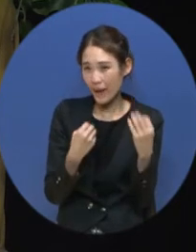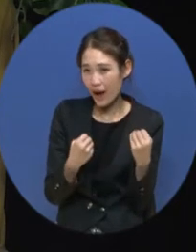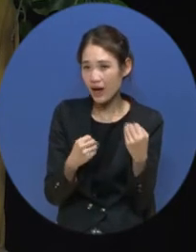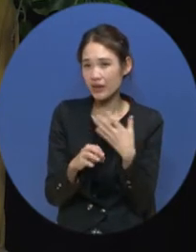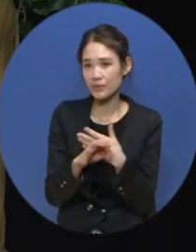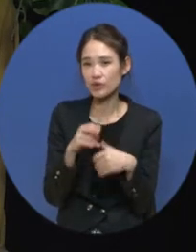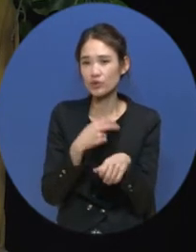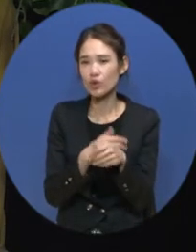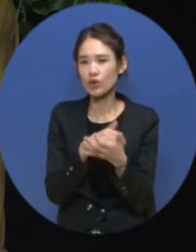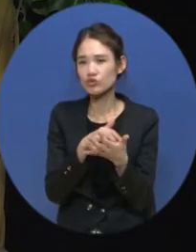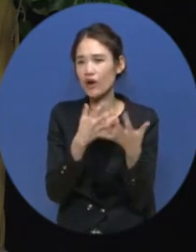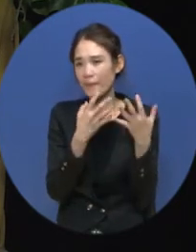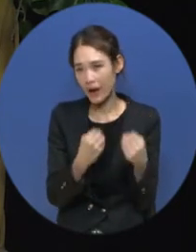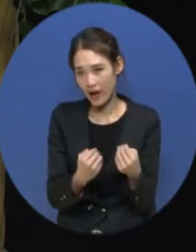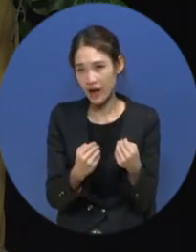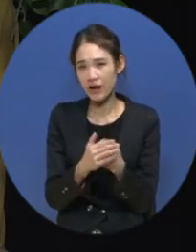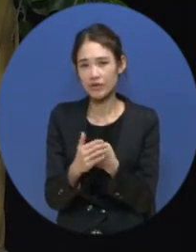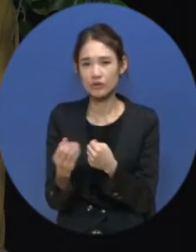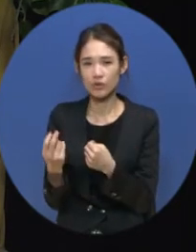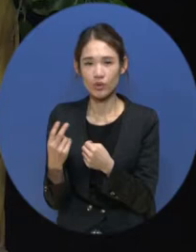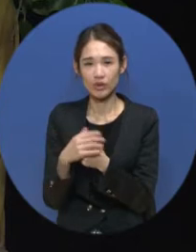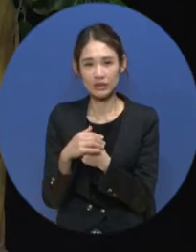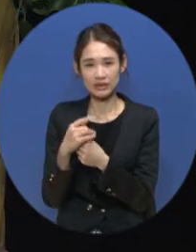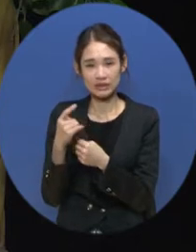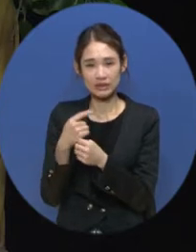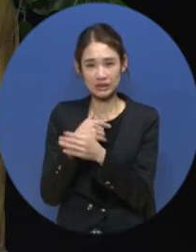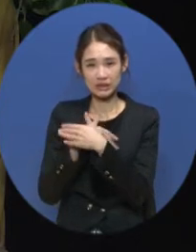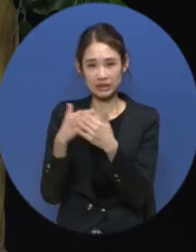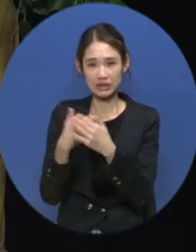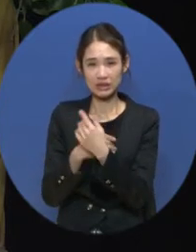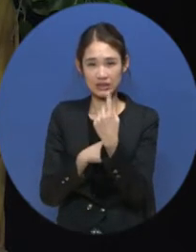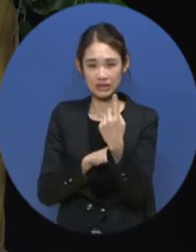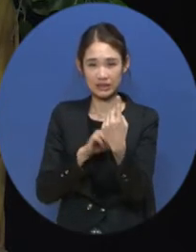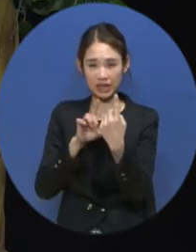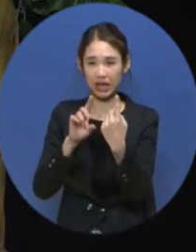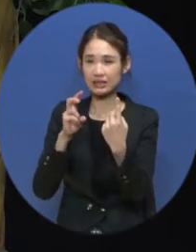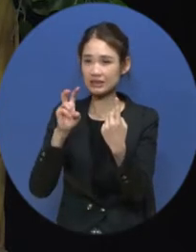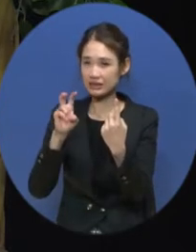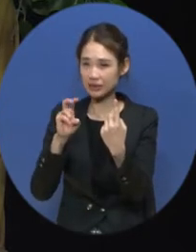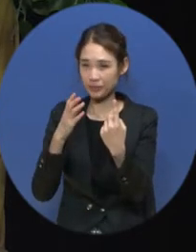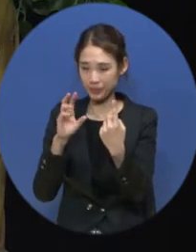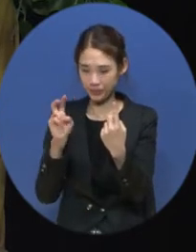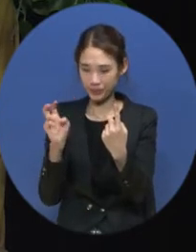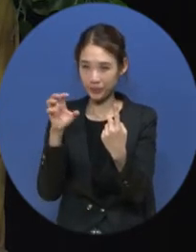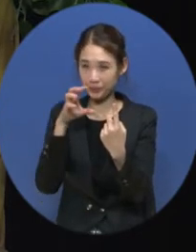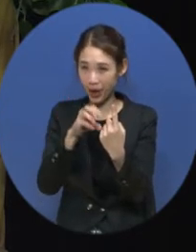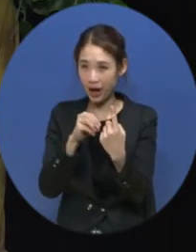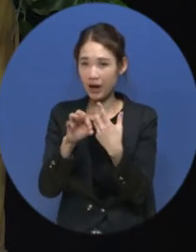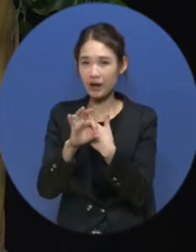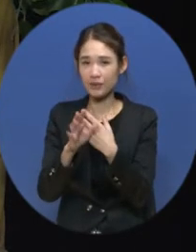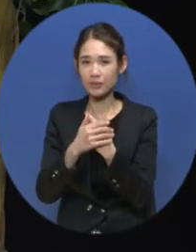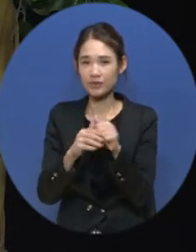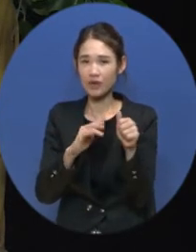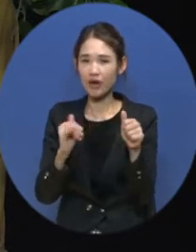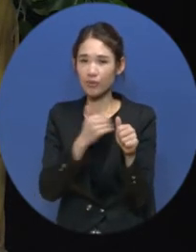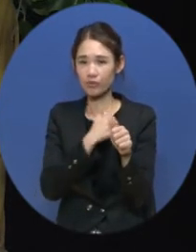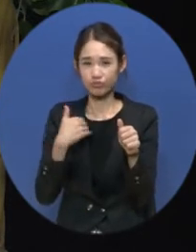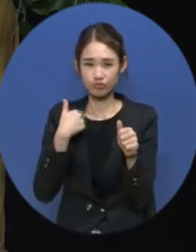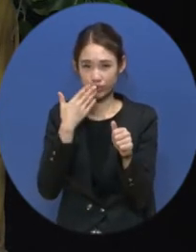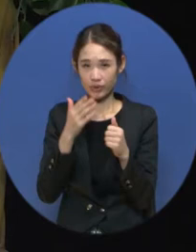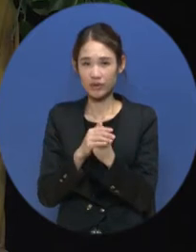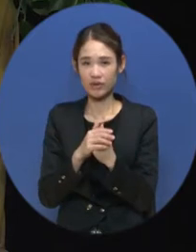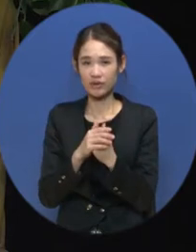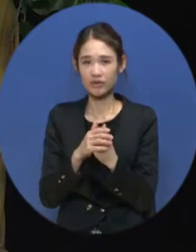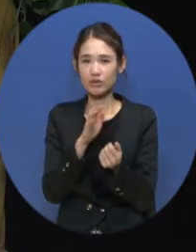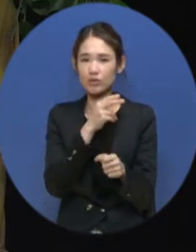교사 수가 많을 수도 있고 그다음에 이제 큰 반에 1대 20으로 한다면 100명이다 그러면 5명만 있어도 되는 거고